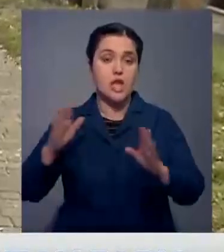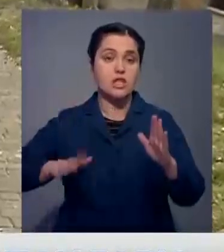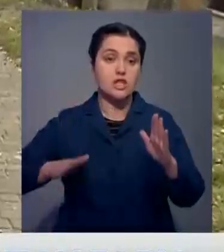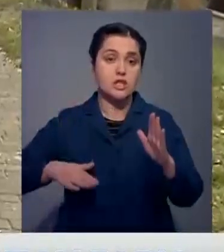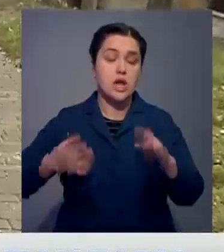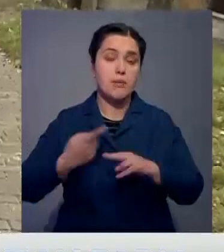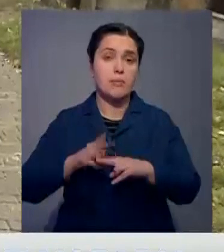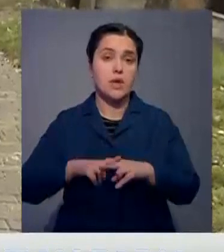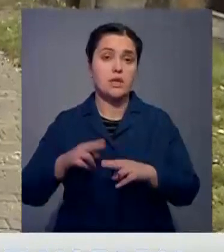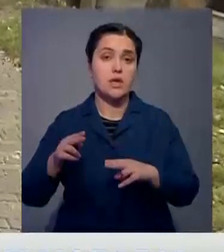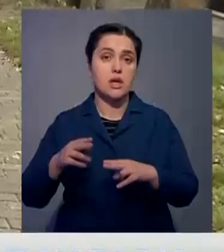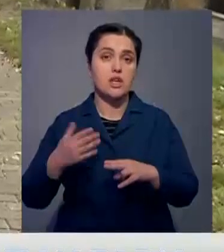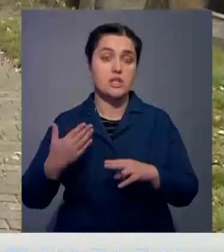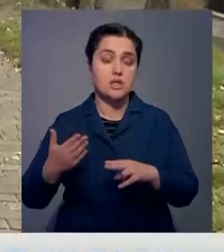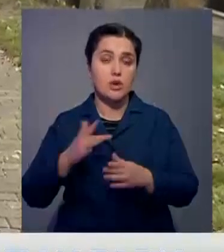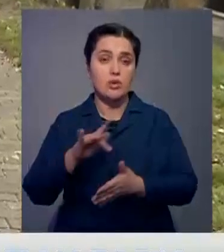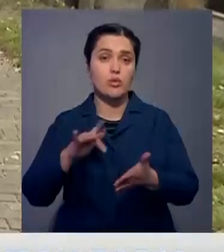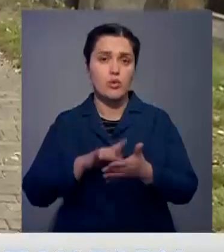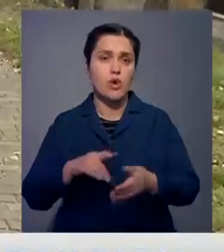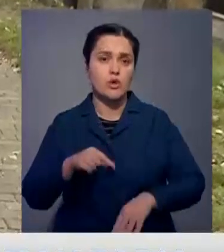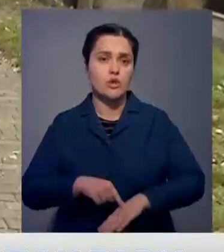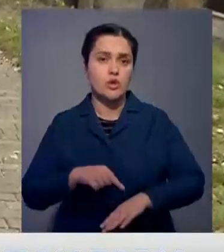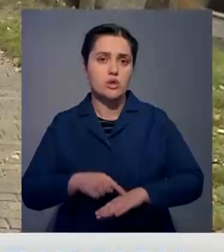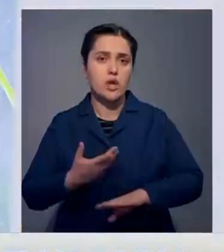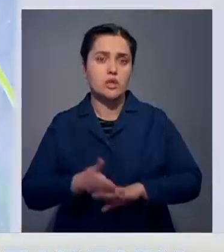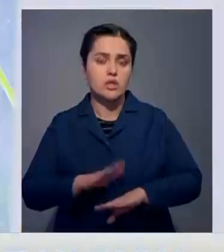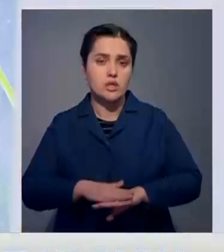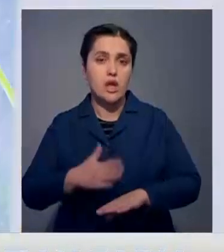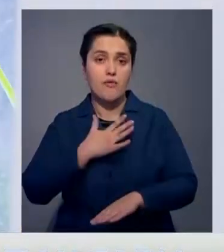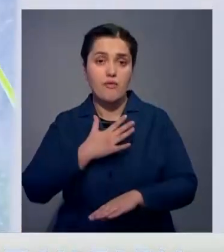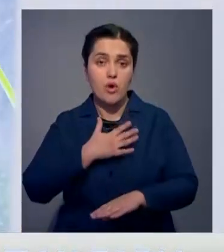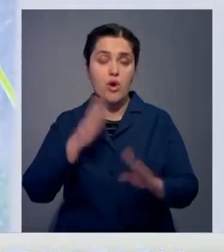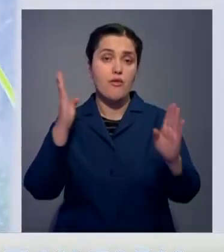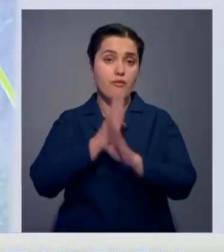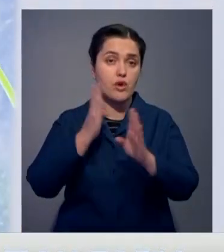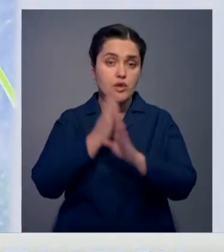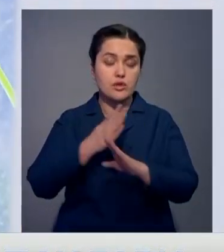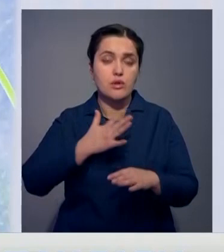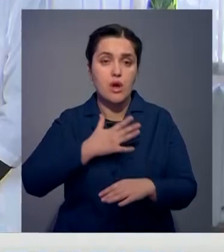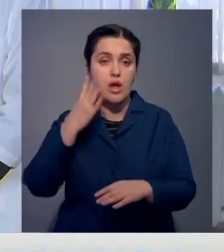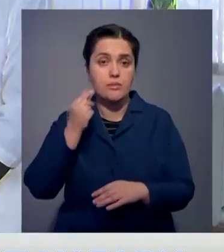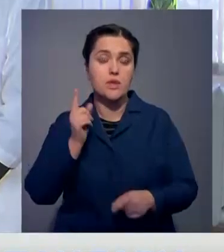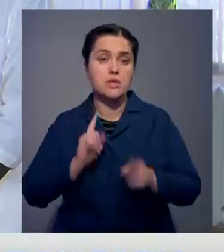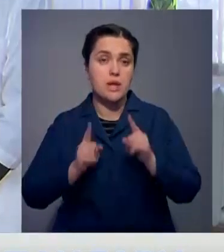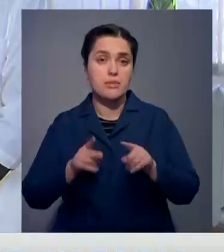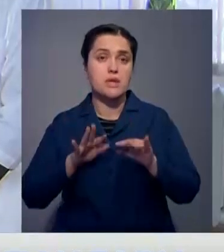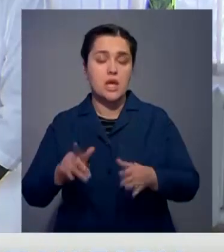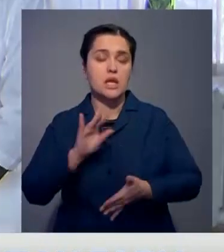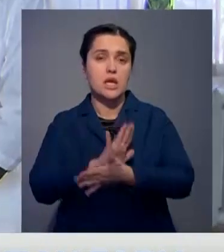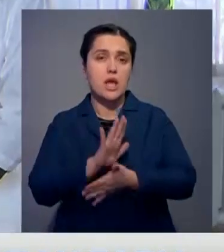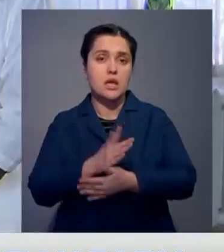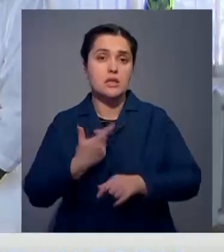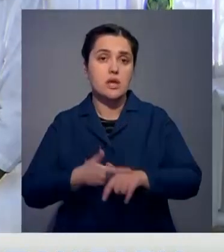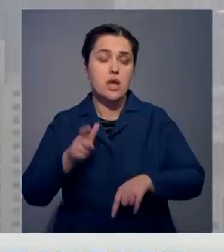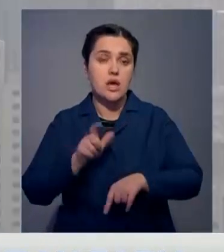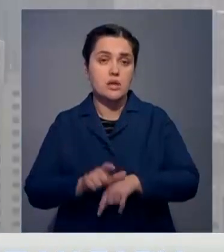да, он чувствуется тяжеловатый такой, когда особенно машин много. Воздух в Алматы на самом деле загрязнен, признают в Казгидромете, но